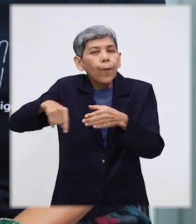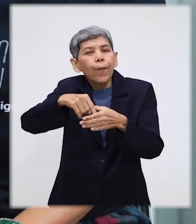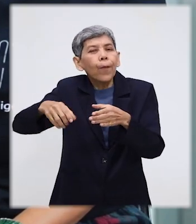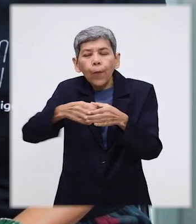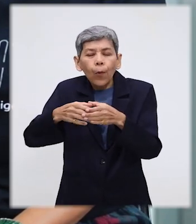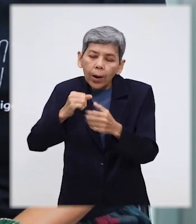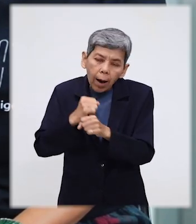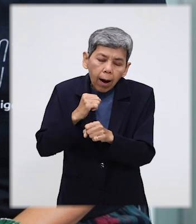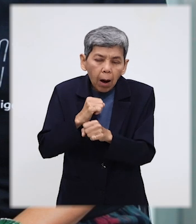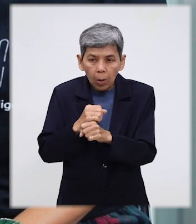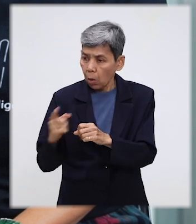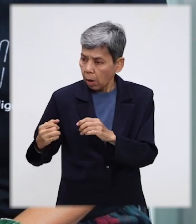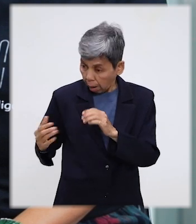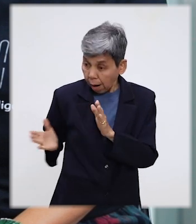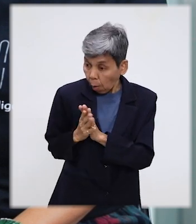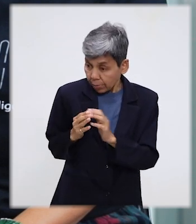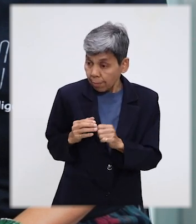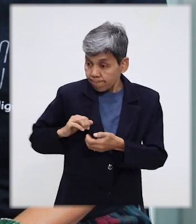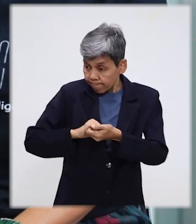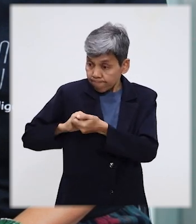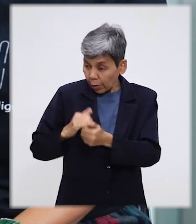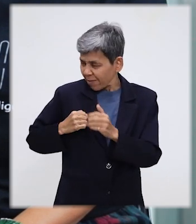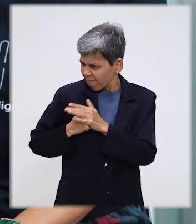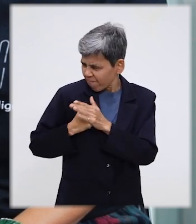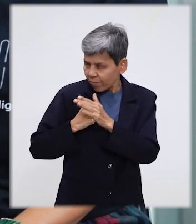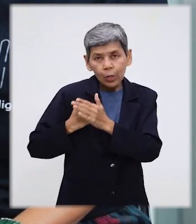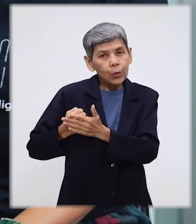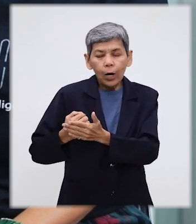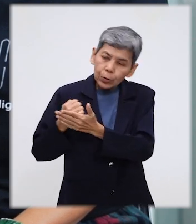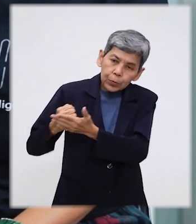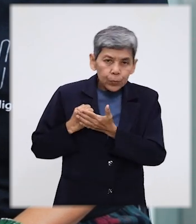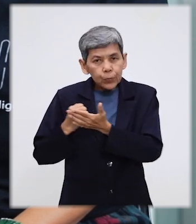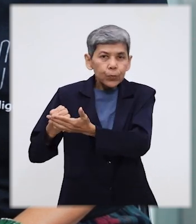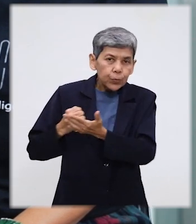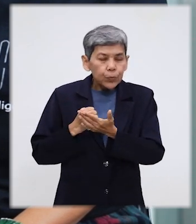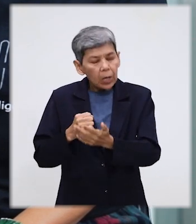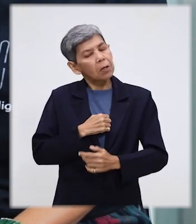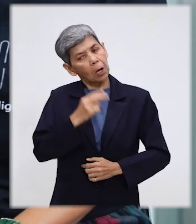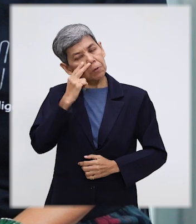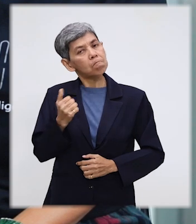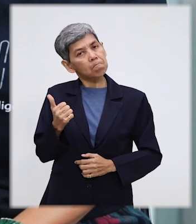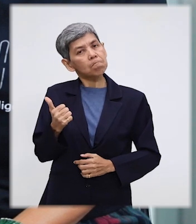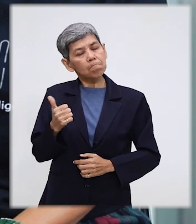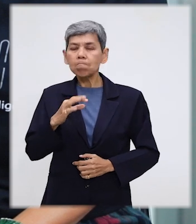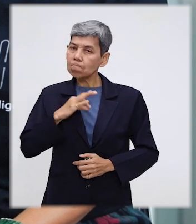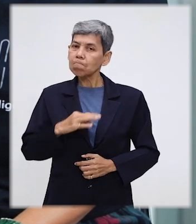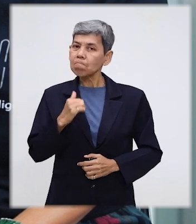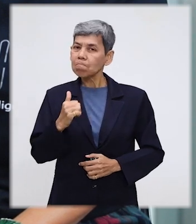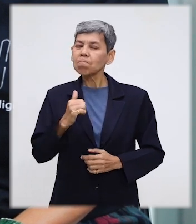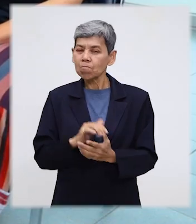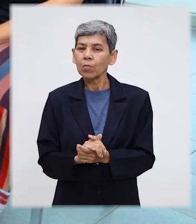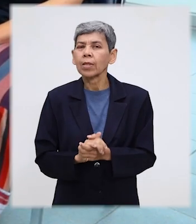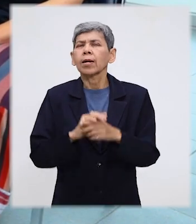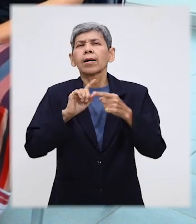น้องๆแล้วเขาก็สู้ไปกับเราด้วยให้ความร่วมมือทุกอย่างพยายามช่วยเหลืออย่างเงี้ยค่ะมันเป็นอะไรที่ประทับใจมาก